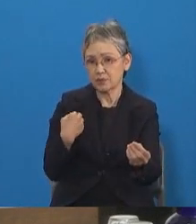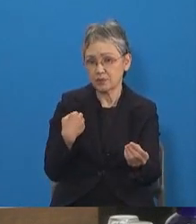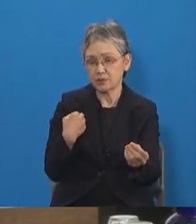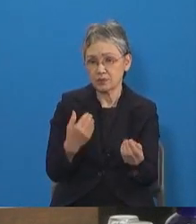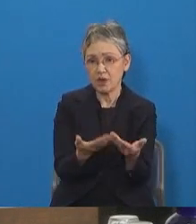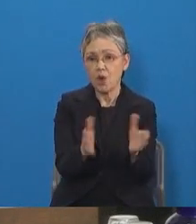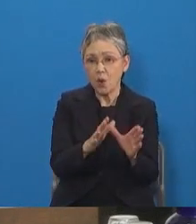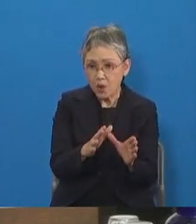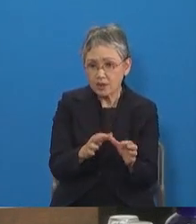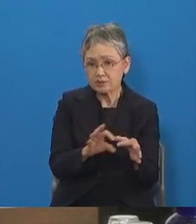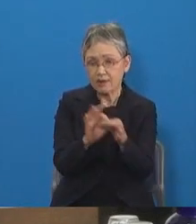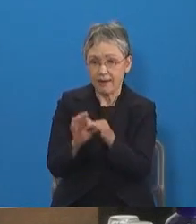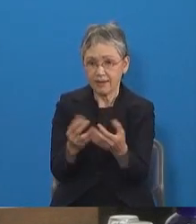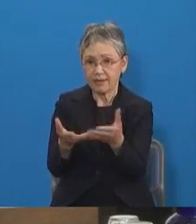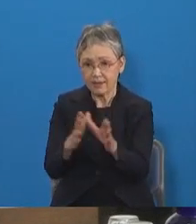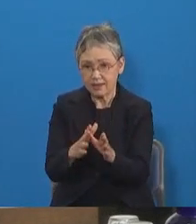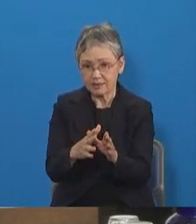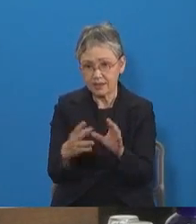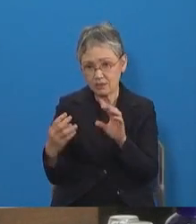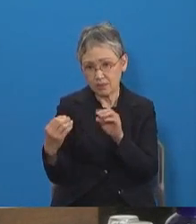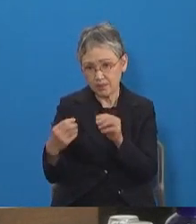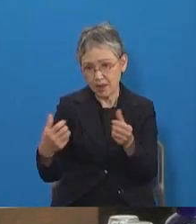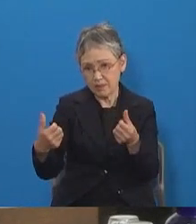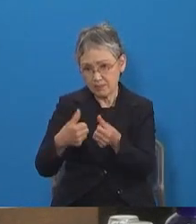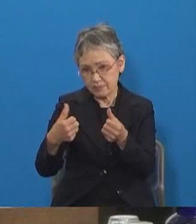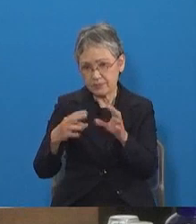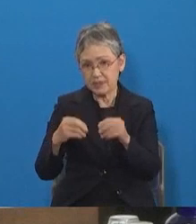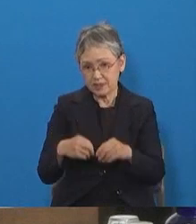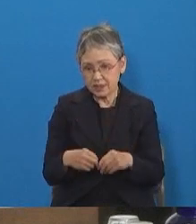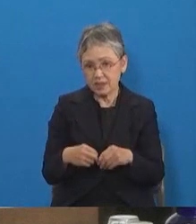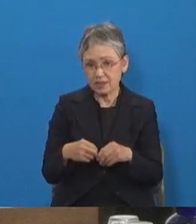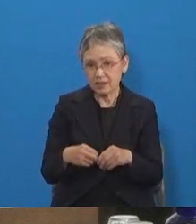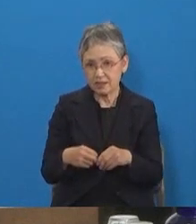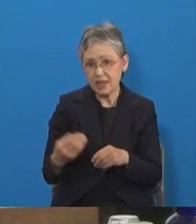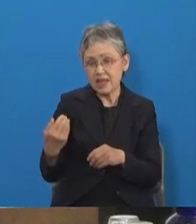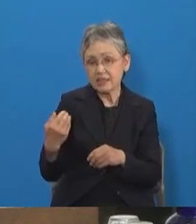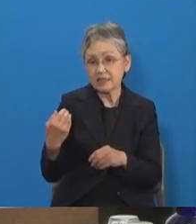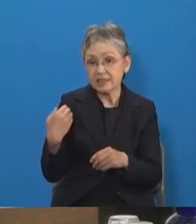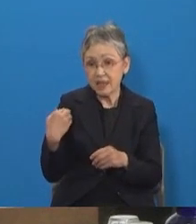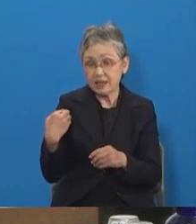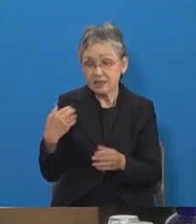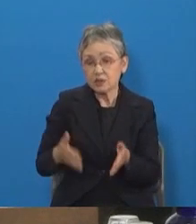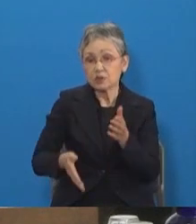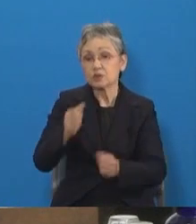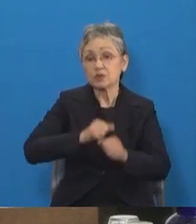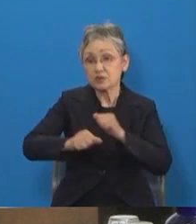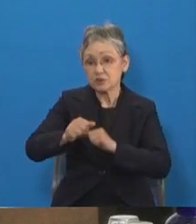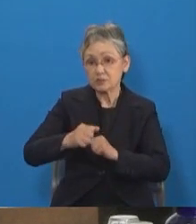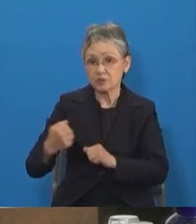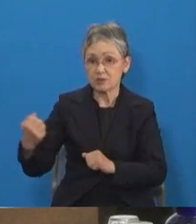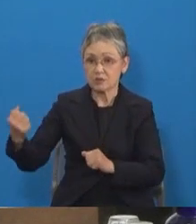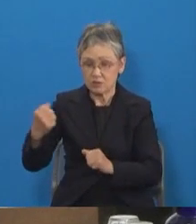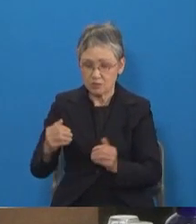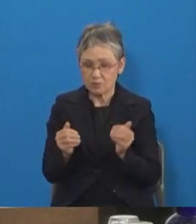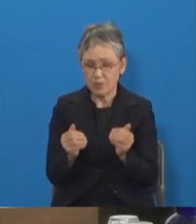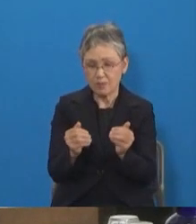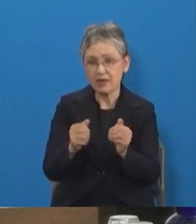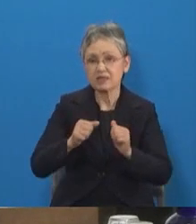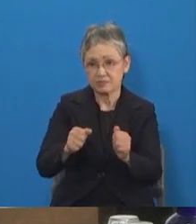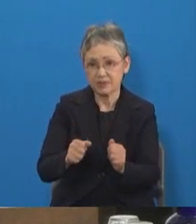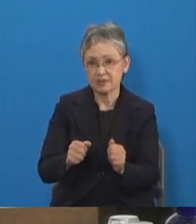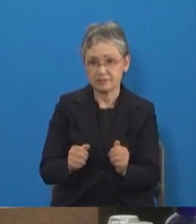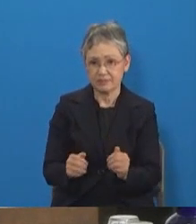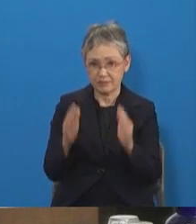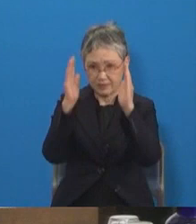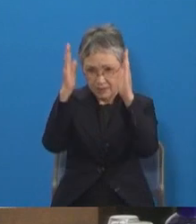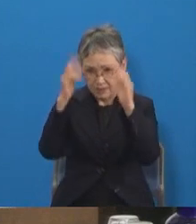体などと協議を重ね、保育士の担い手確保の取り組みを強化させてまいります。引き続き全力を挙げてまいります。以